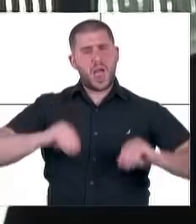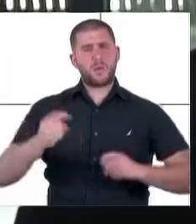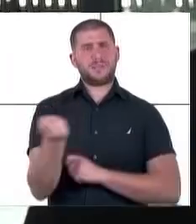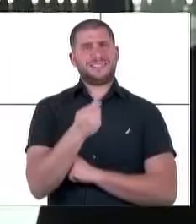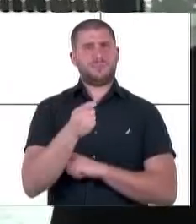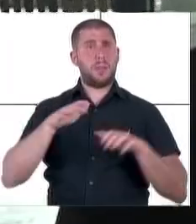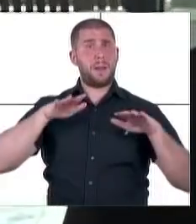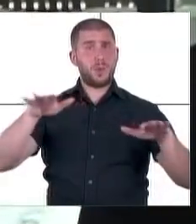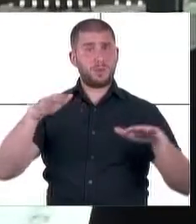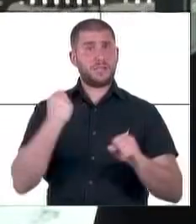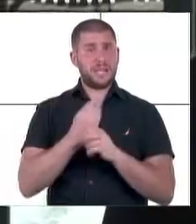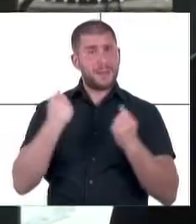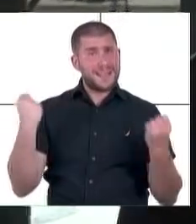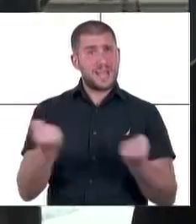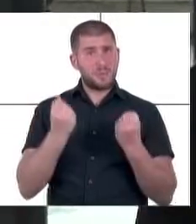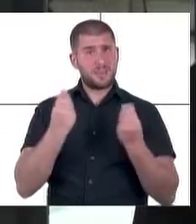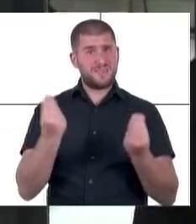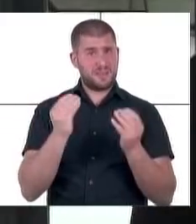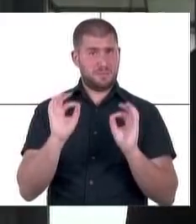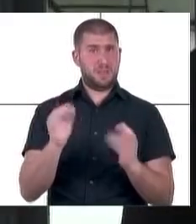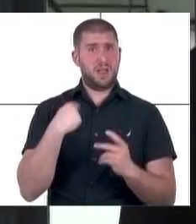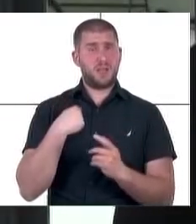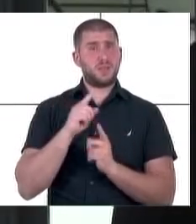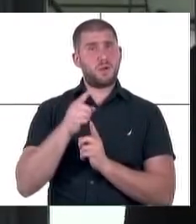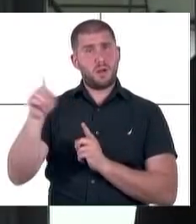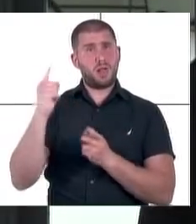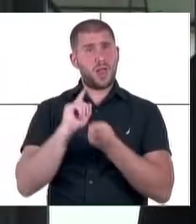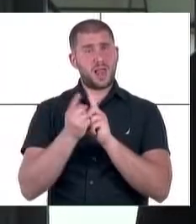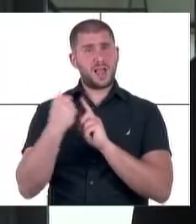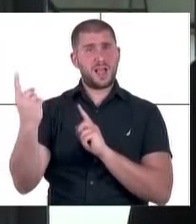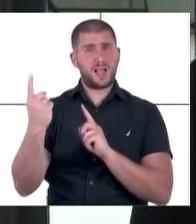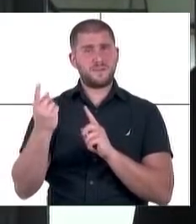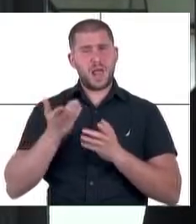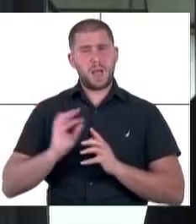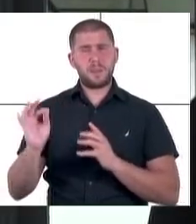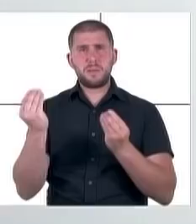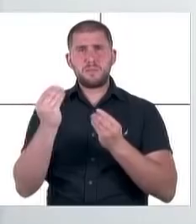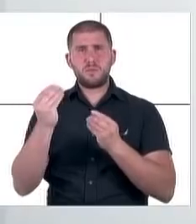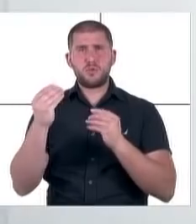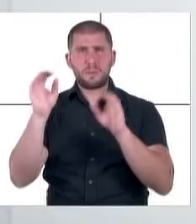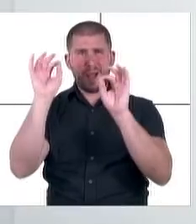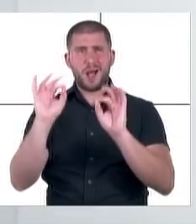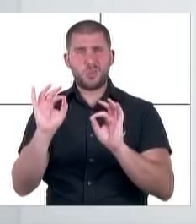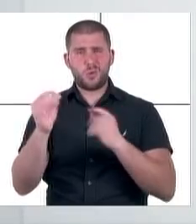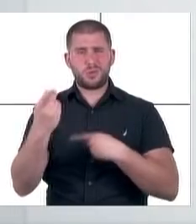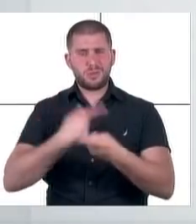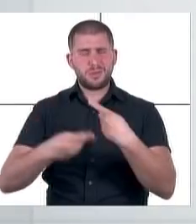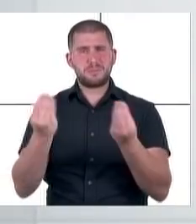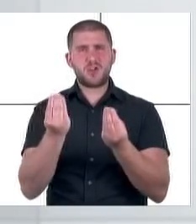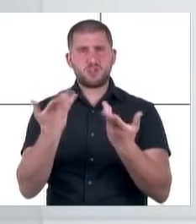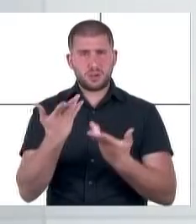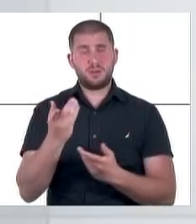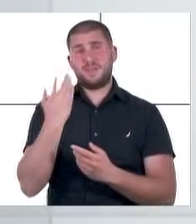במטוסים, עשיתי הרבה אימונים, הרבה דברים בשביל זה, ואני נשלח להחליף אקסבוקס לבן שלו, פייסמו. וזה לא נגמר שם.